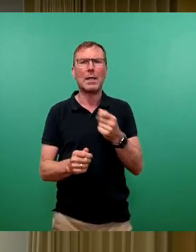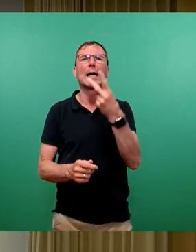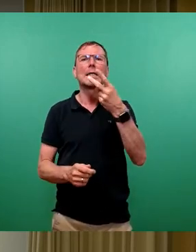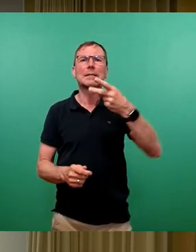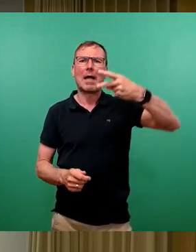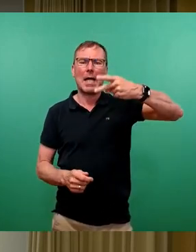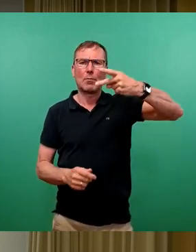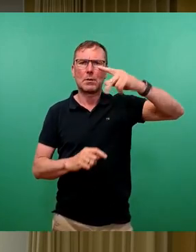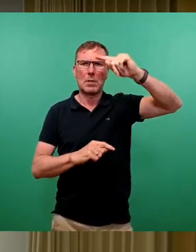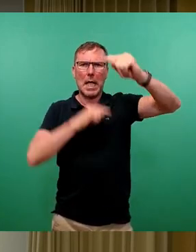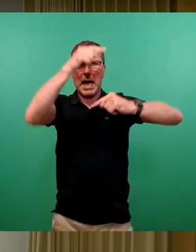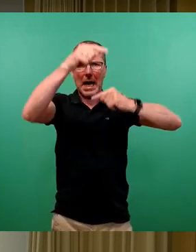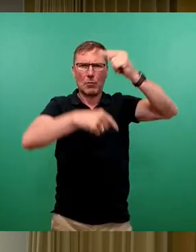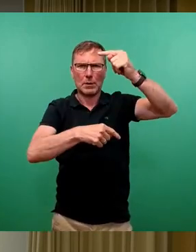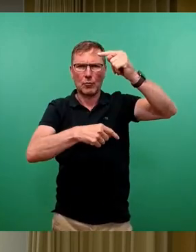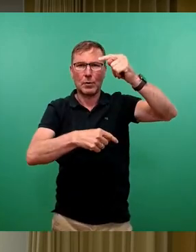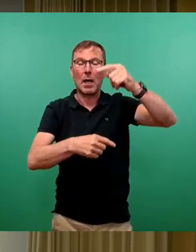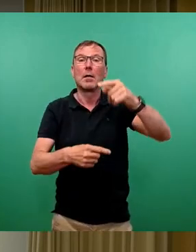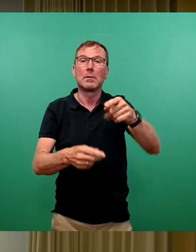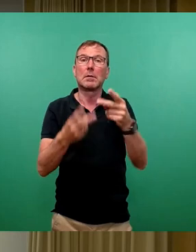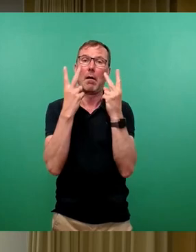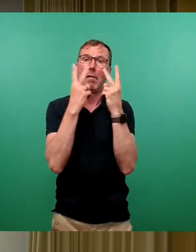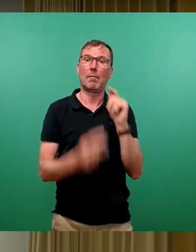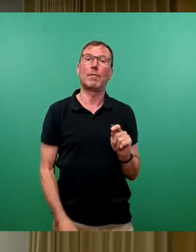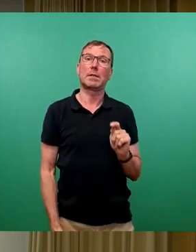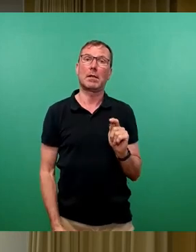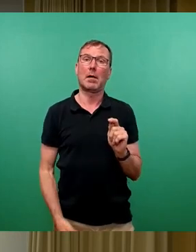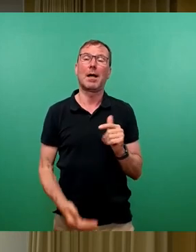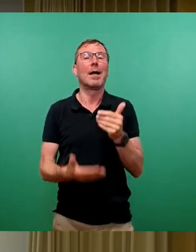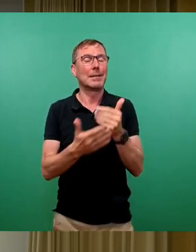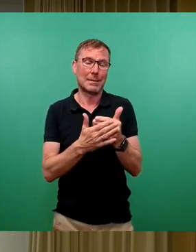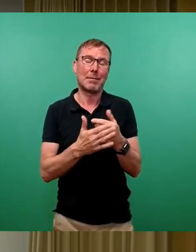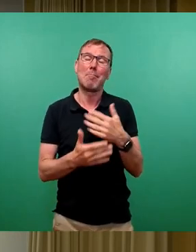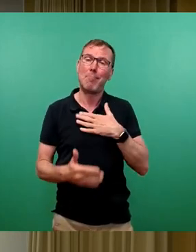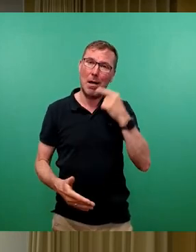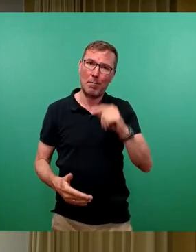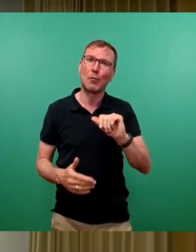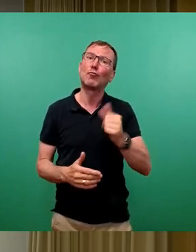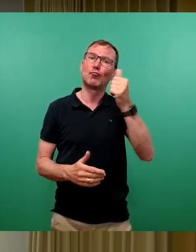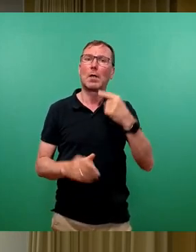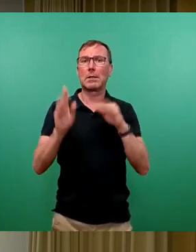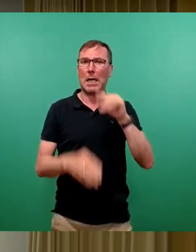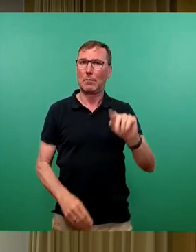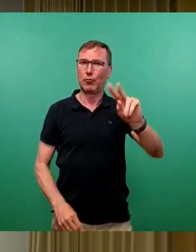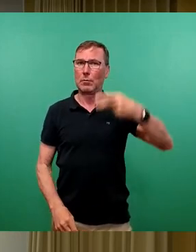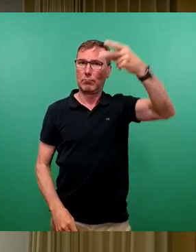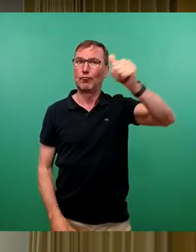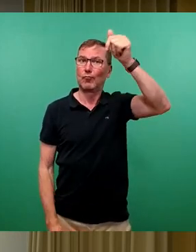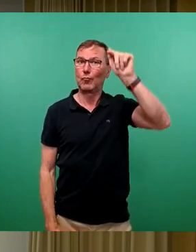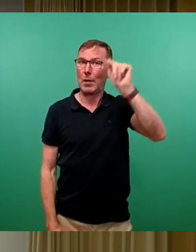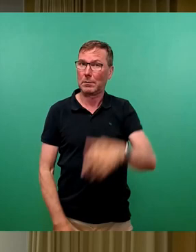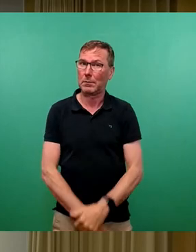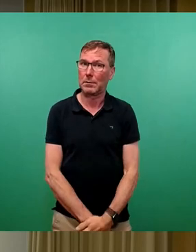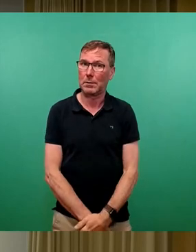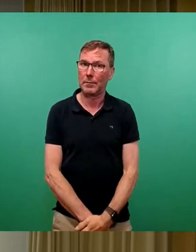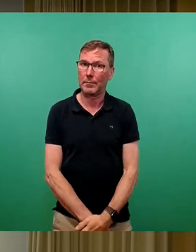austauscht, scheint er mir der weitergehende zu sein. Und deswegen müsste er meines Erachtens zuerst abgestimmt werden. Da gibt es